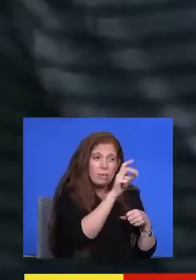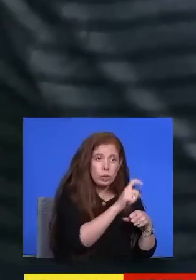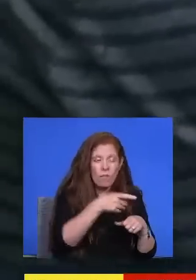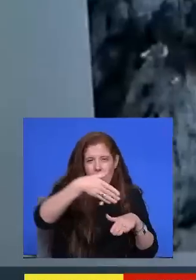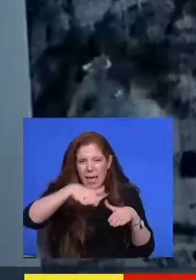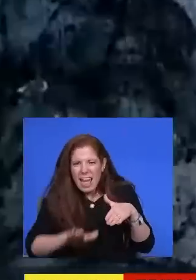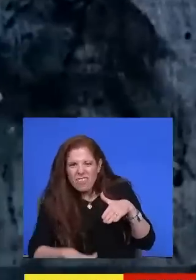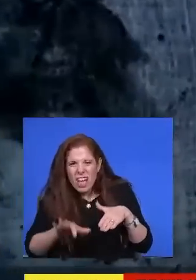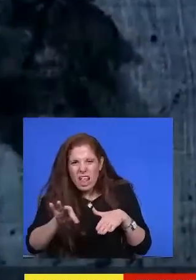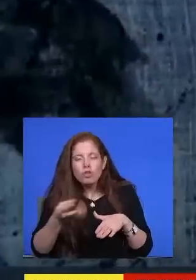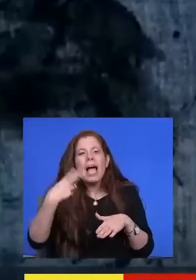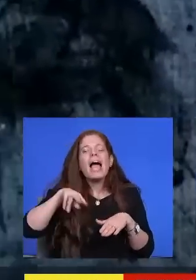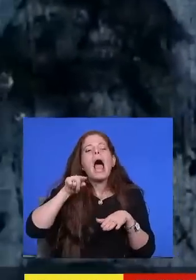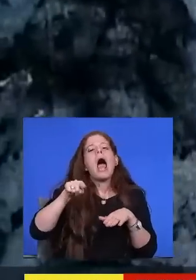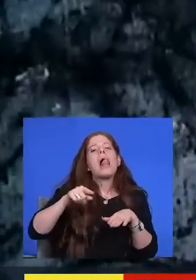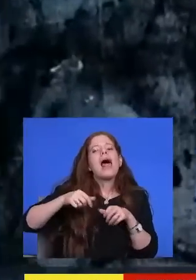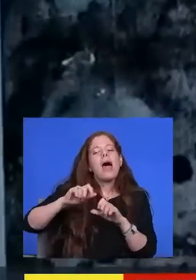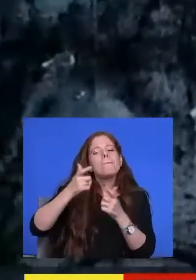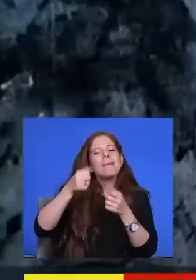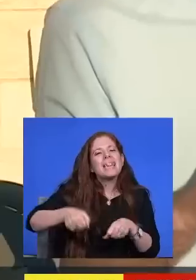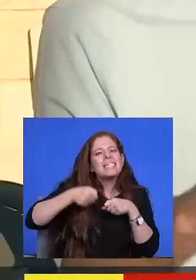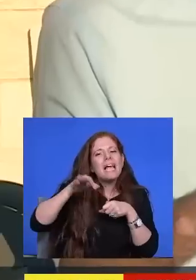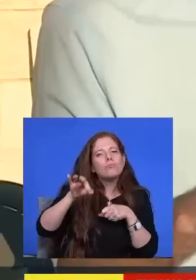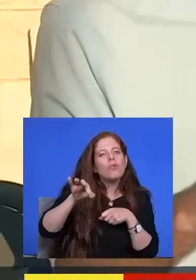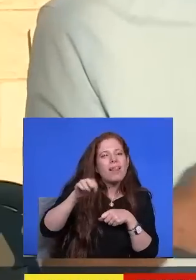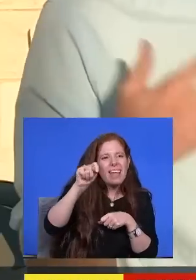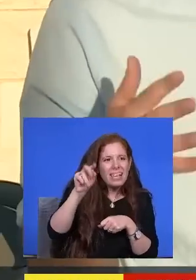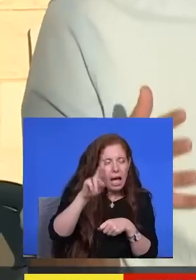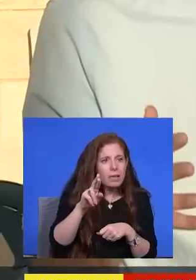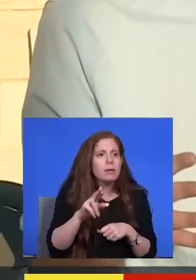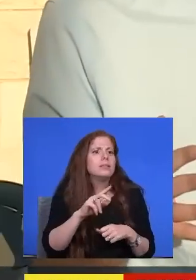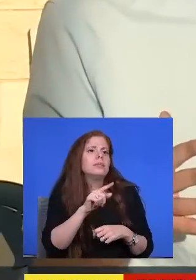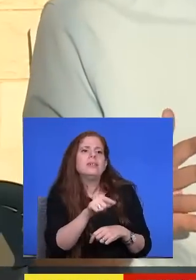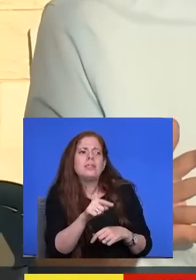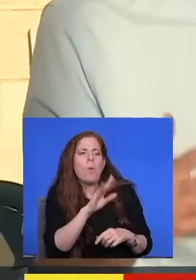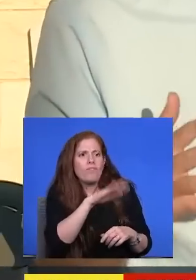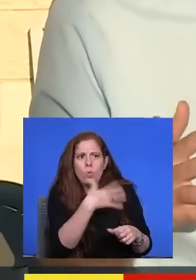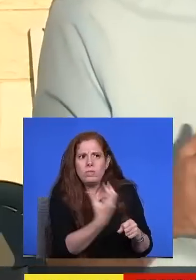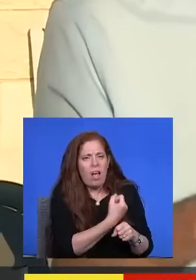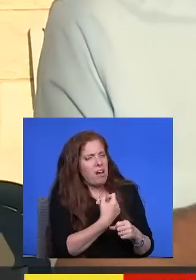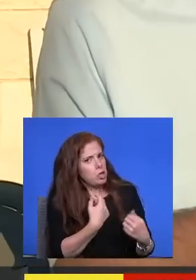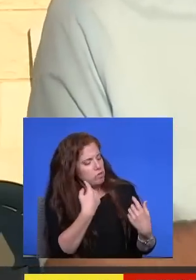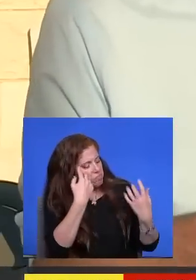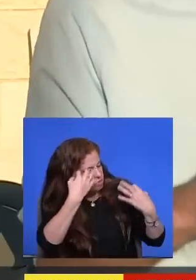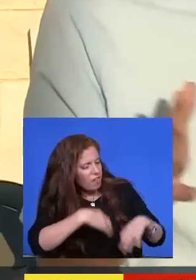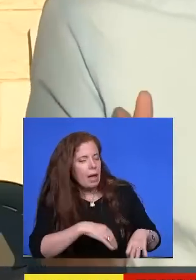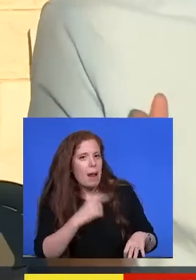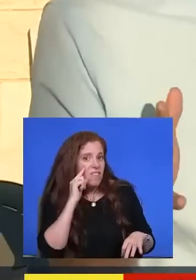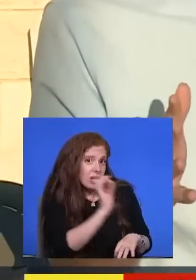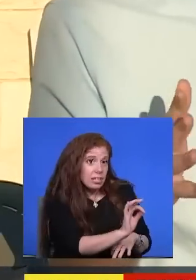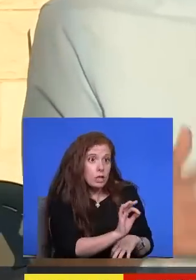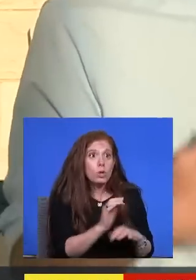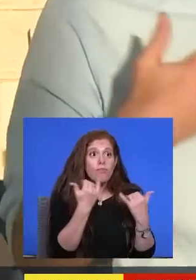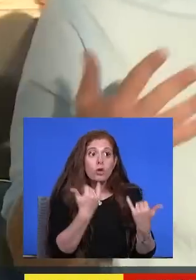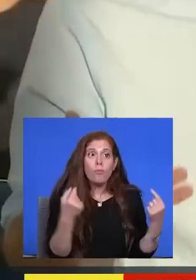הוא הציג את זה, זה התקבל אצל כל הערכאות, אצל כל השופטים שדנו בתיק הזה עד היום, הוא אפילו זכה לשבחים על חוות הדעת הזו. והנה הוא מגיע